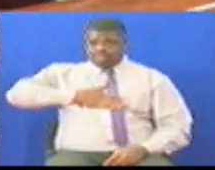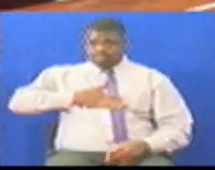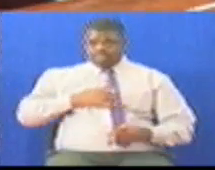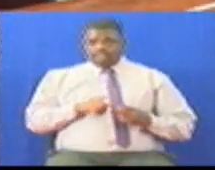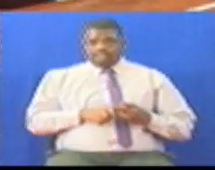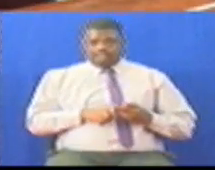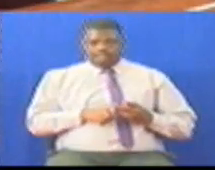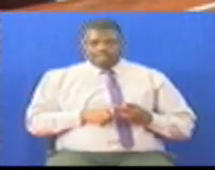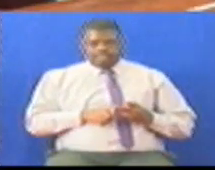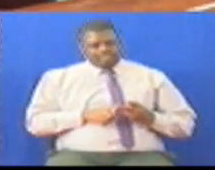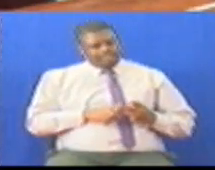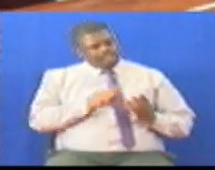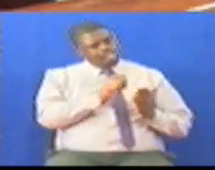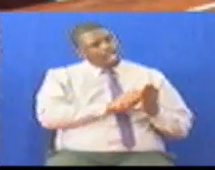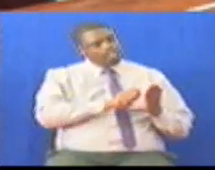zangu wasome.